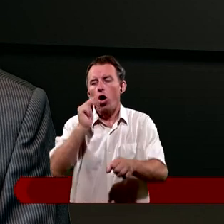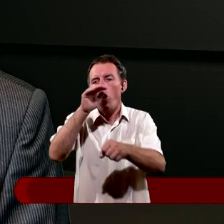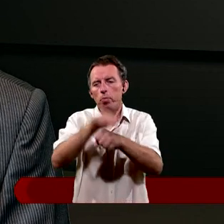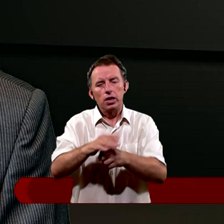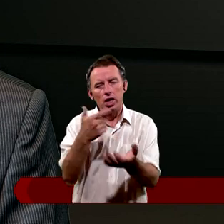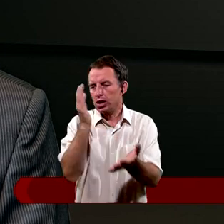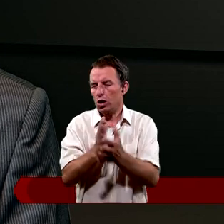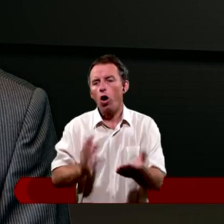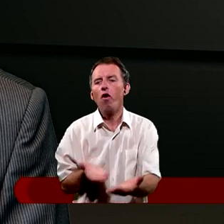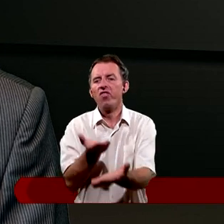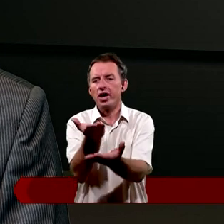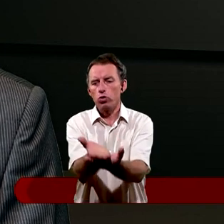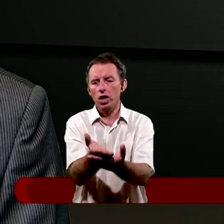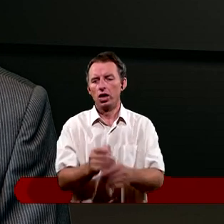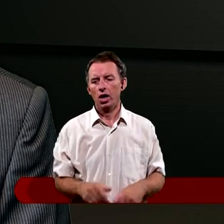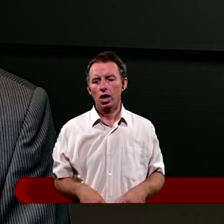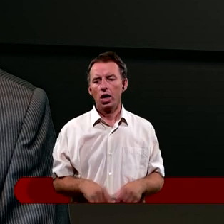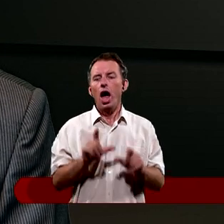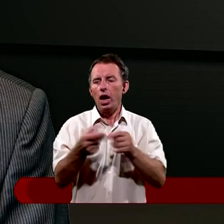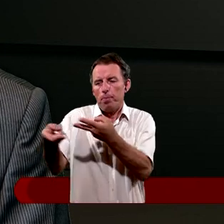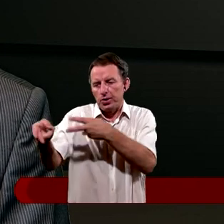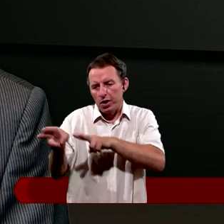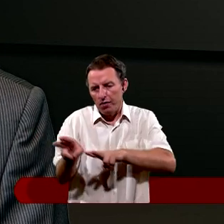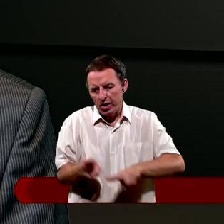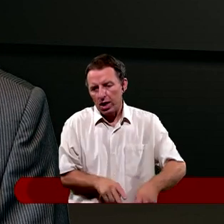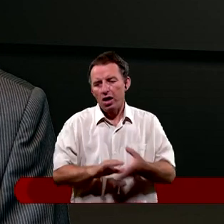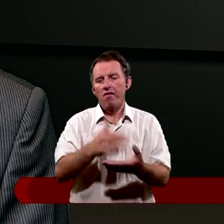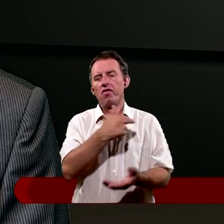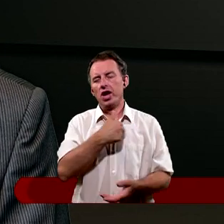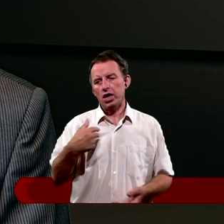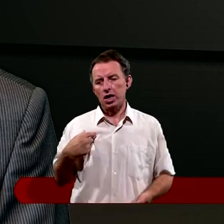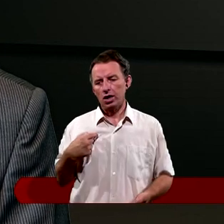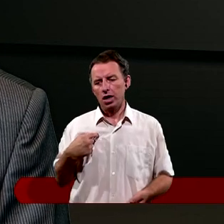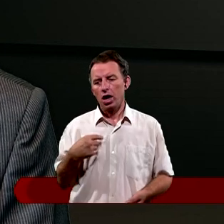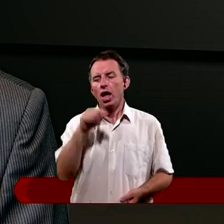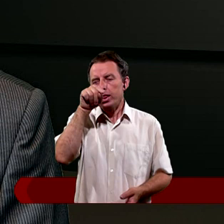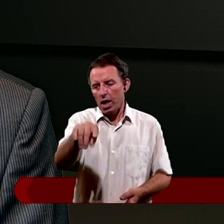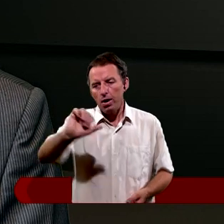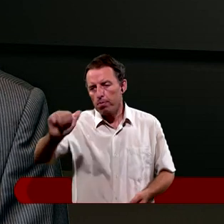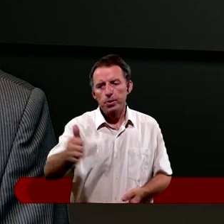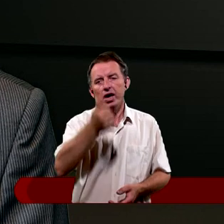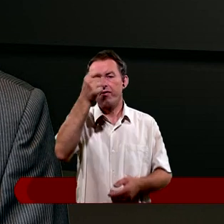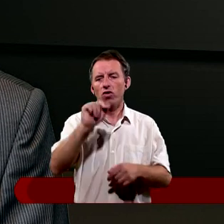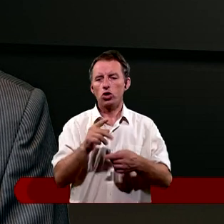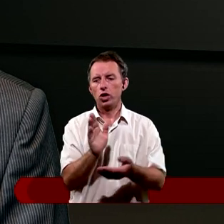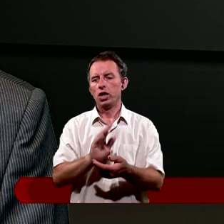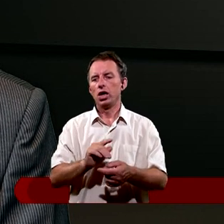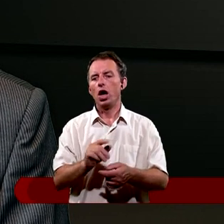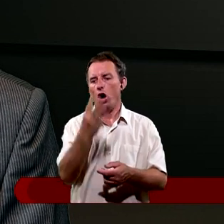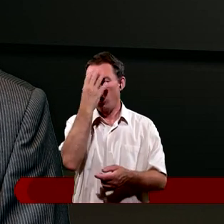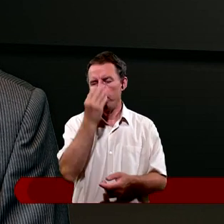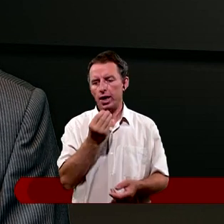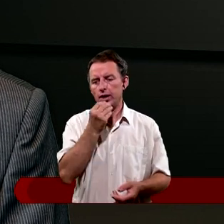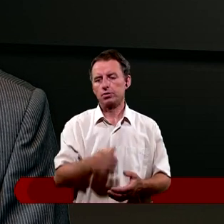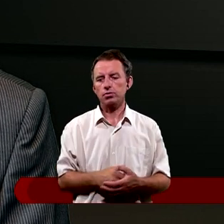tylko oferuje, ale On przywraca w nas ten pierwotny obraz.